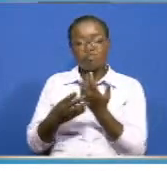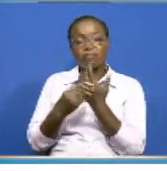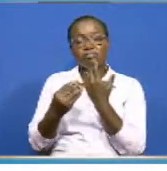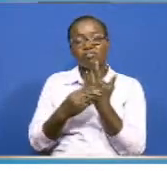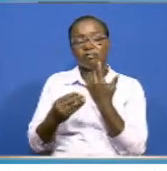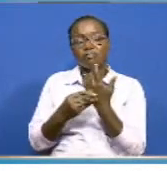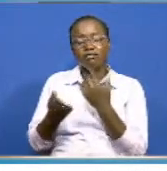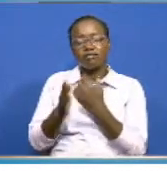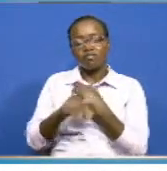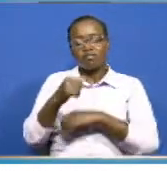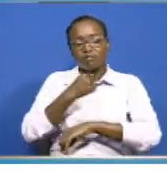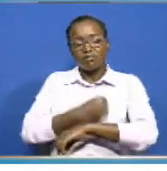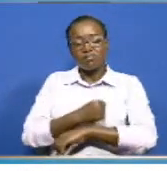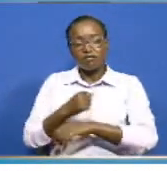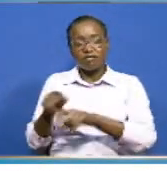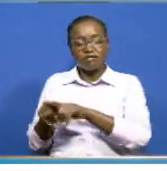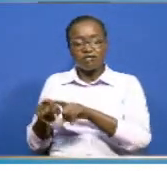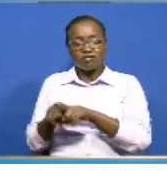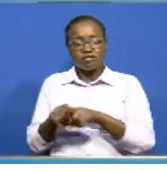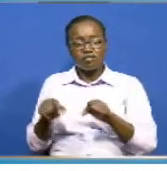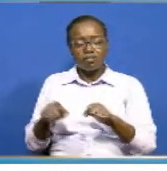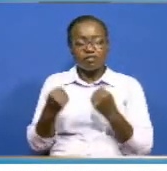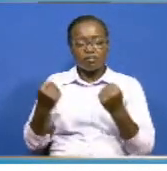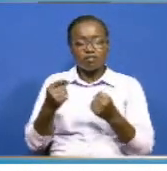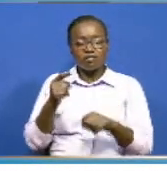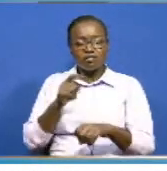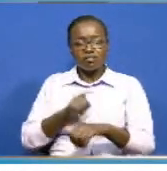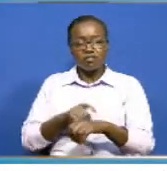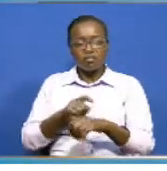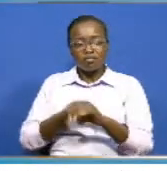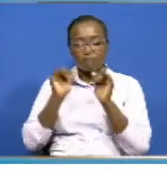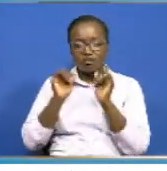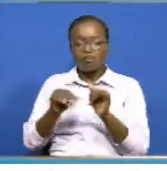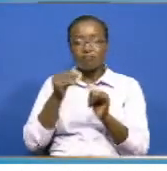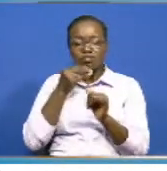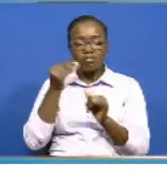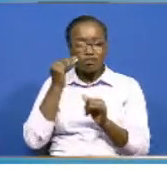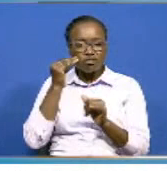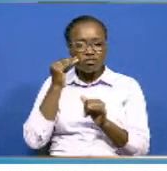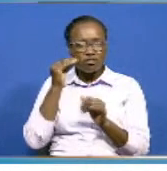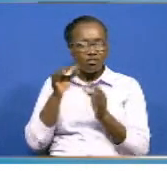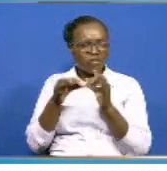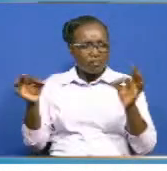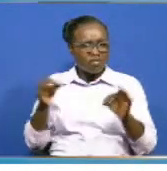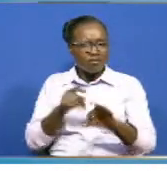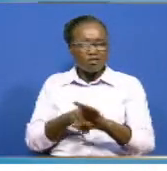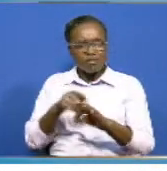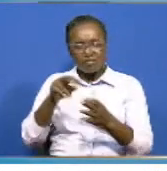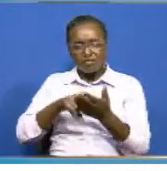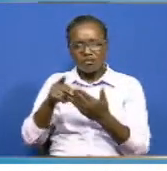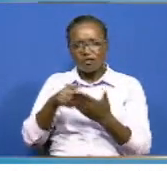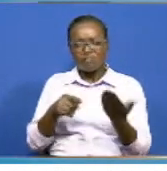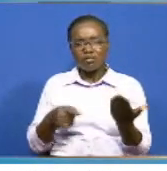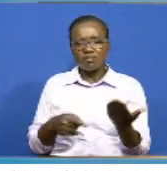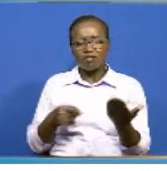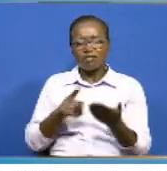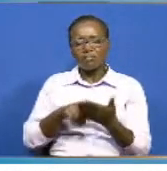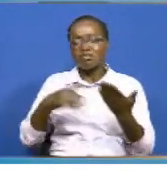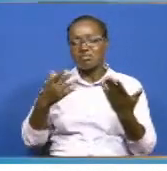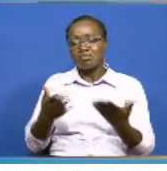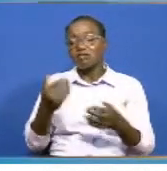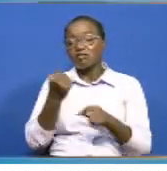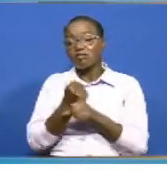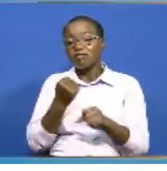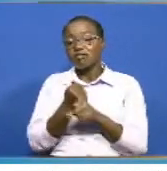baada ya kurejea shuleni, na hayo yote yanatokea wakati ambapo wamesalia nyumbani kwa muda mrefu, kumaanisha ya kwamba ni kana kwamba yale ambayo